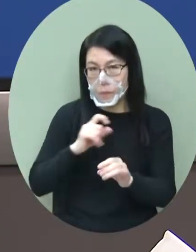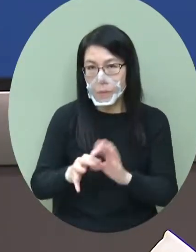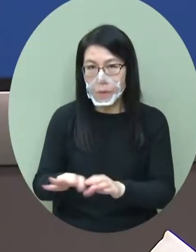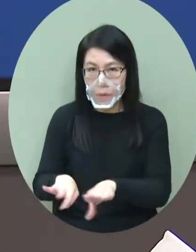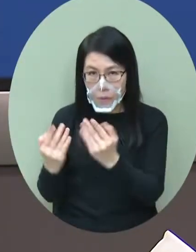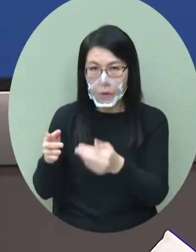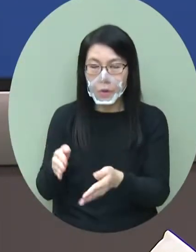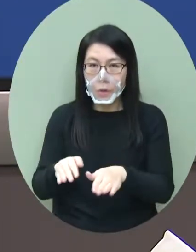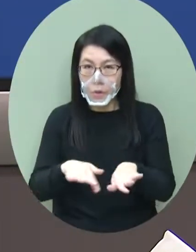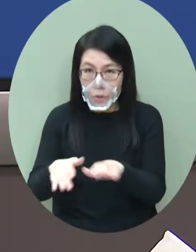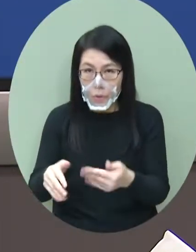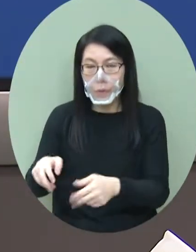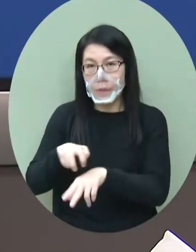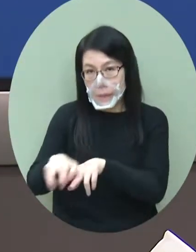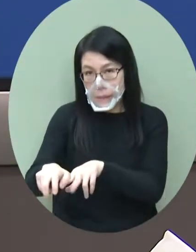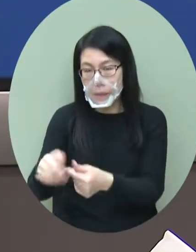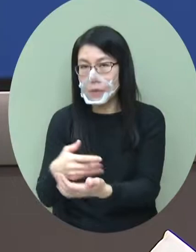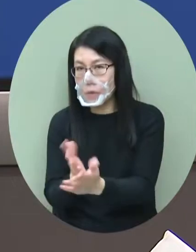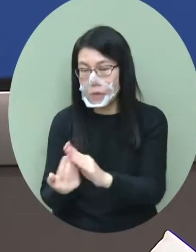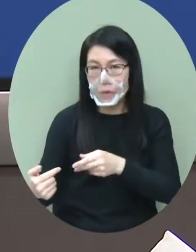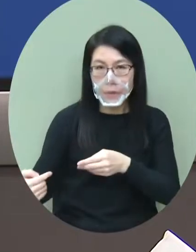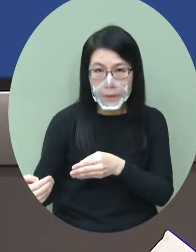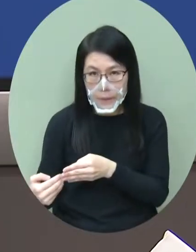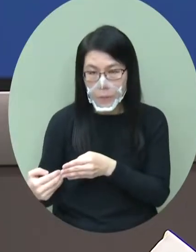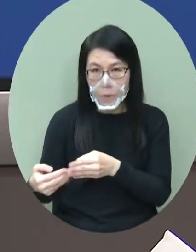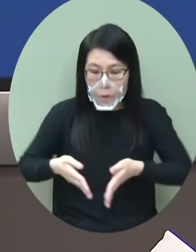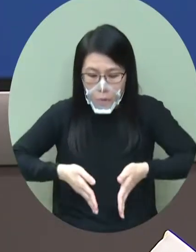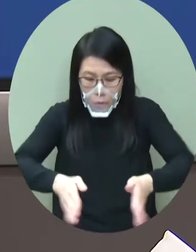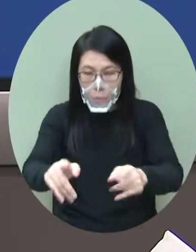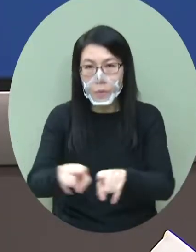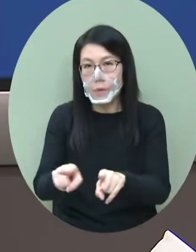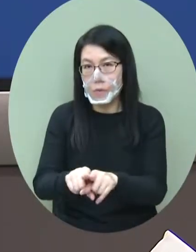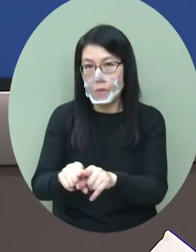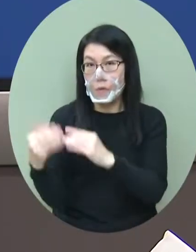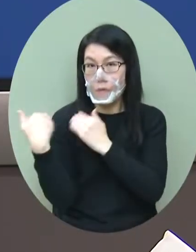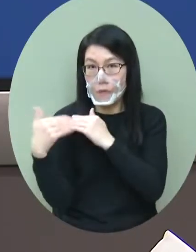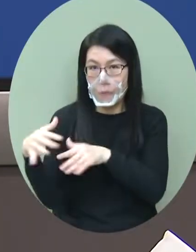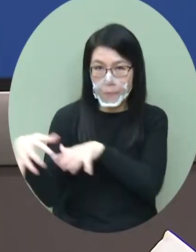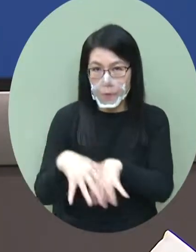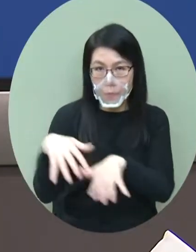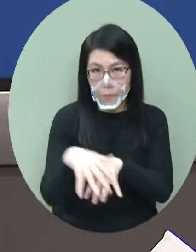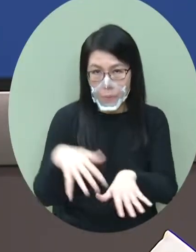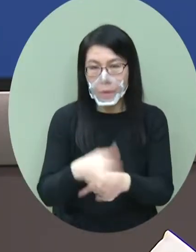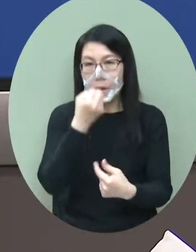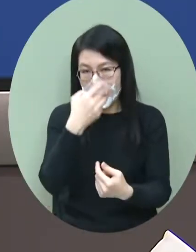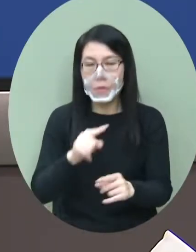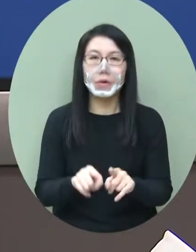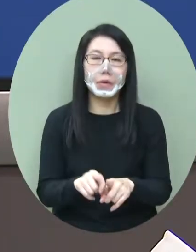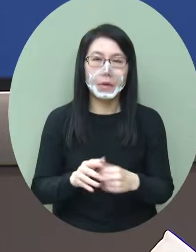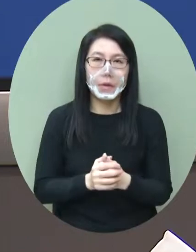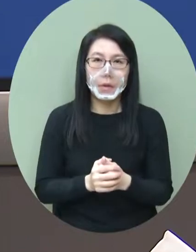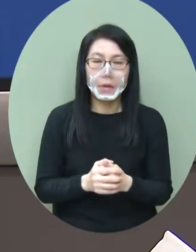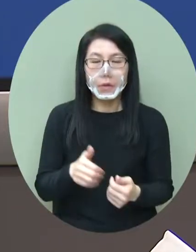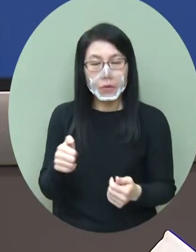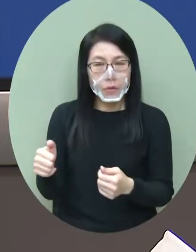接开通这些水路、铁路，还有接驳陆路的做货运的大量工